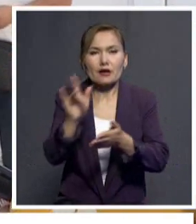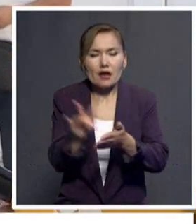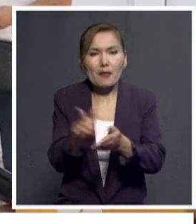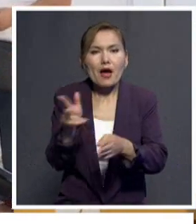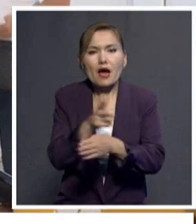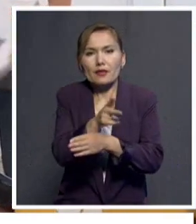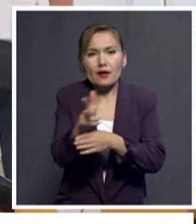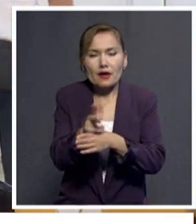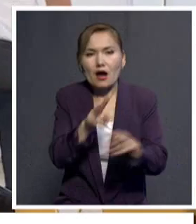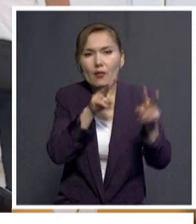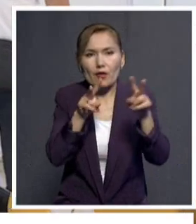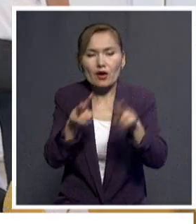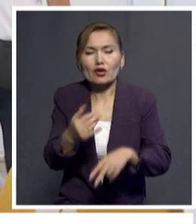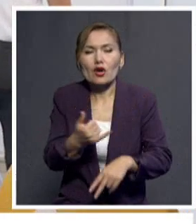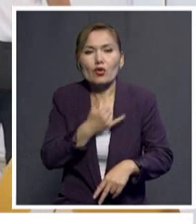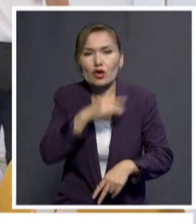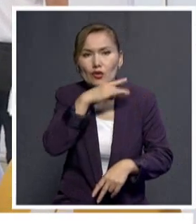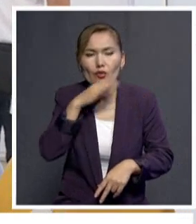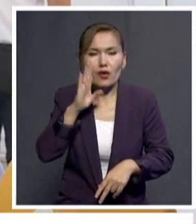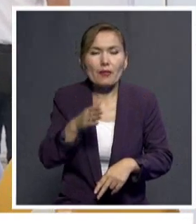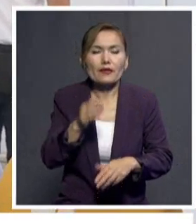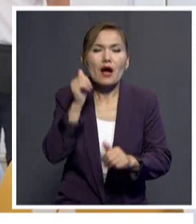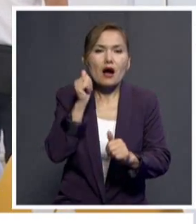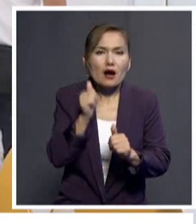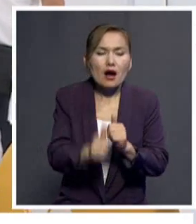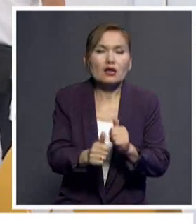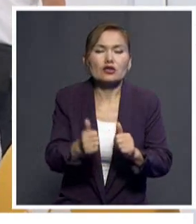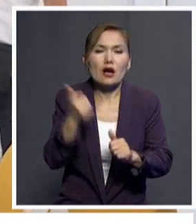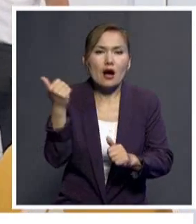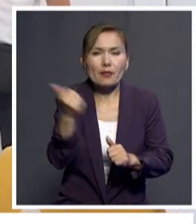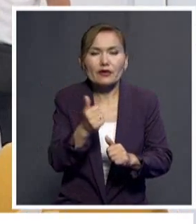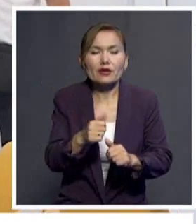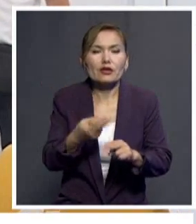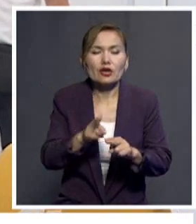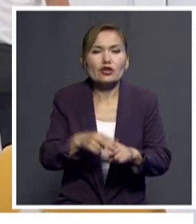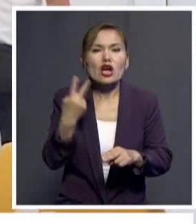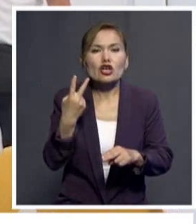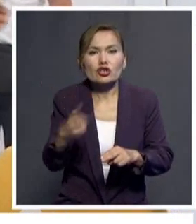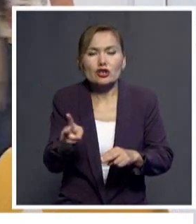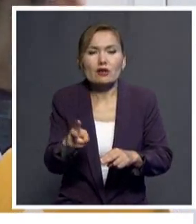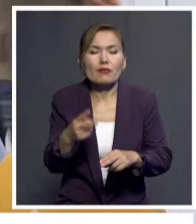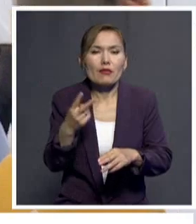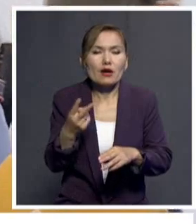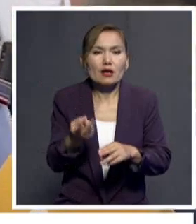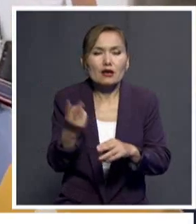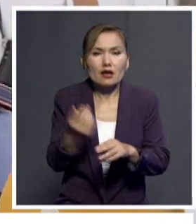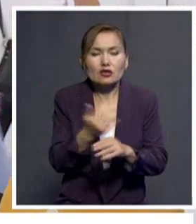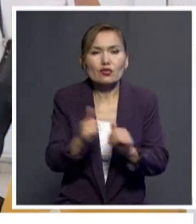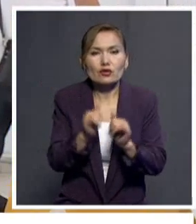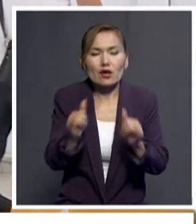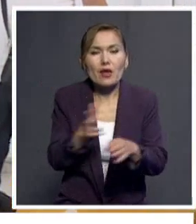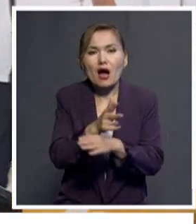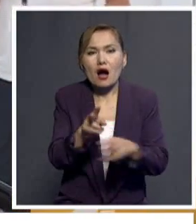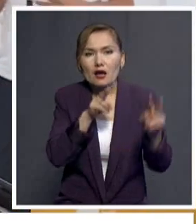бейнебақылау камералары өте көп болады. Мәселен, аптасына біз 20 жерге жаңа камера іліп жатырмыз қазір. Қаланың ішіндегі барлық қозғалыс